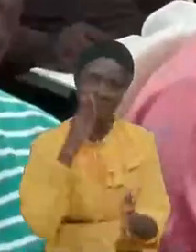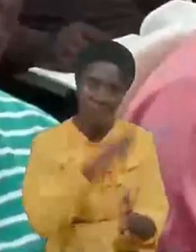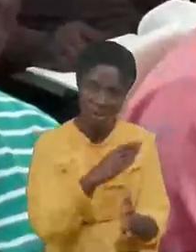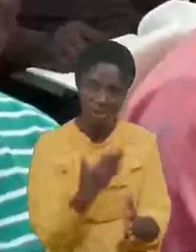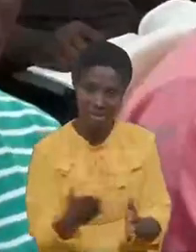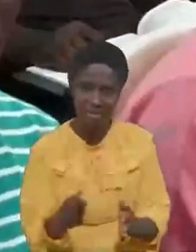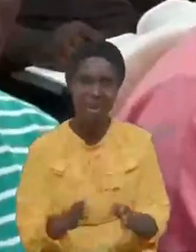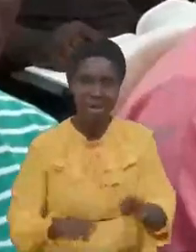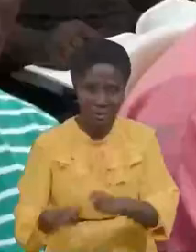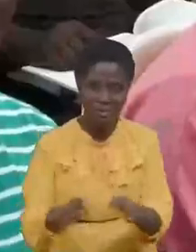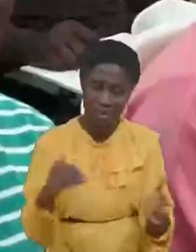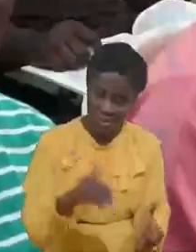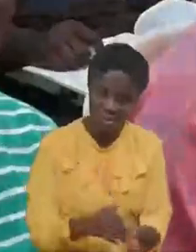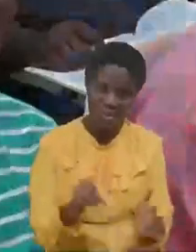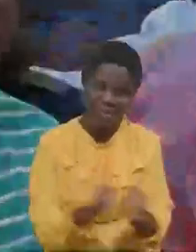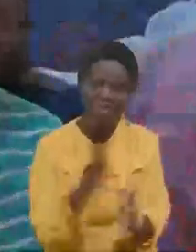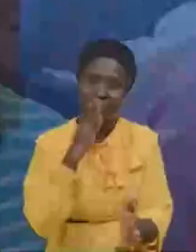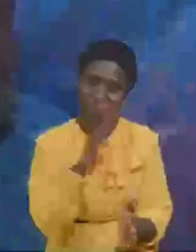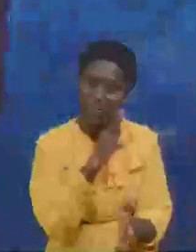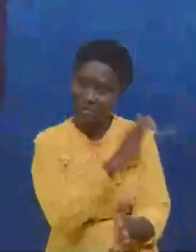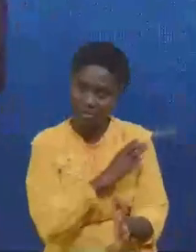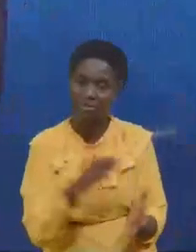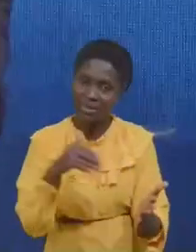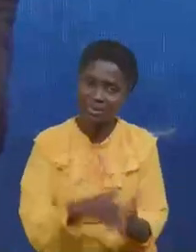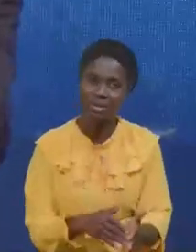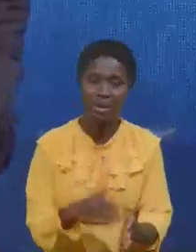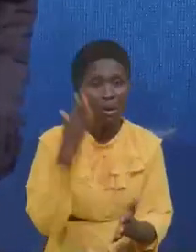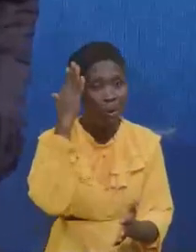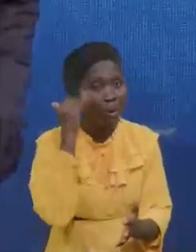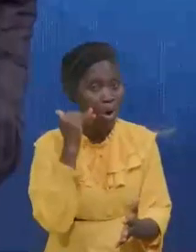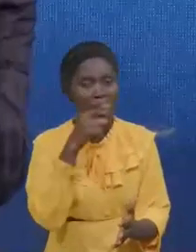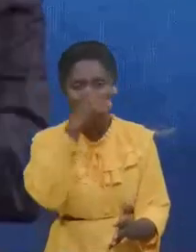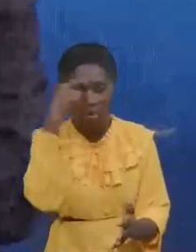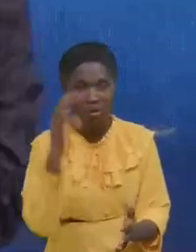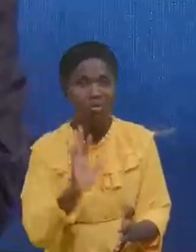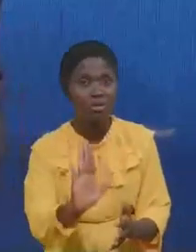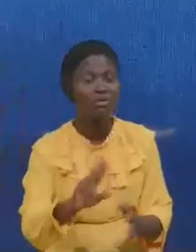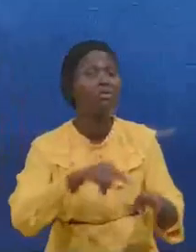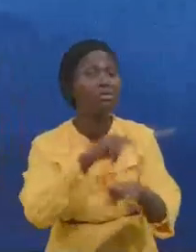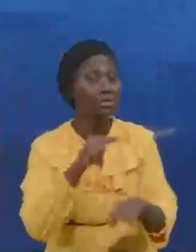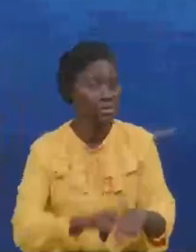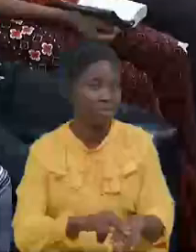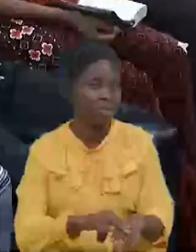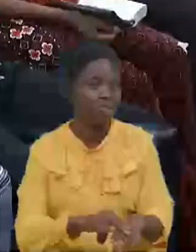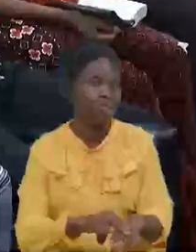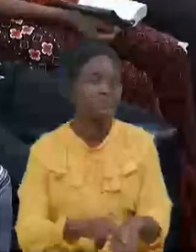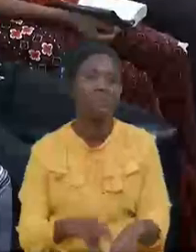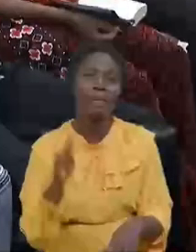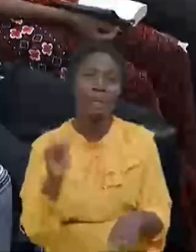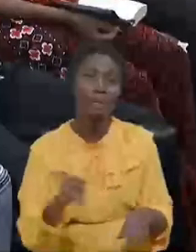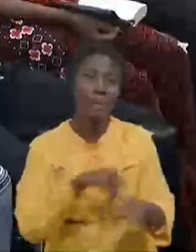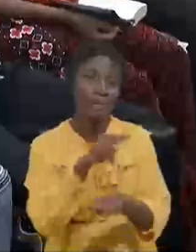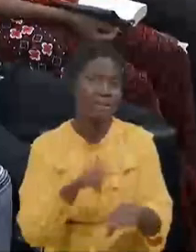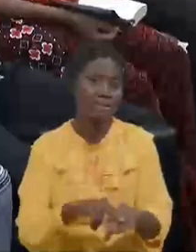à cette chose mauvaise, à ce mauvais caractère. Pourquoi? C'est ta nature. C'est pas nature. C'est comme